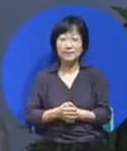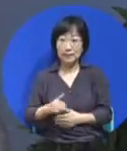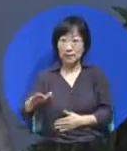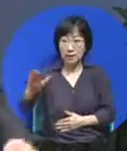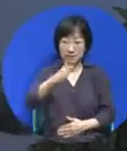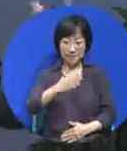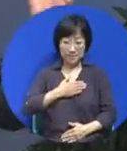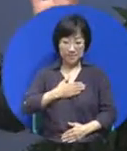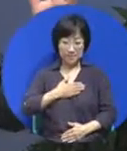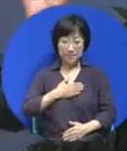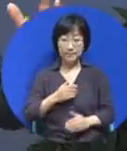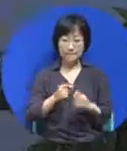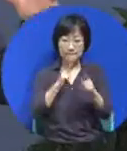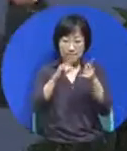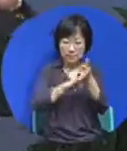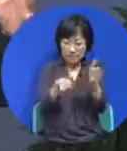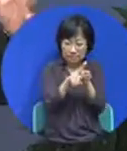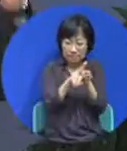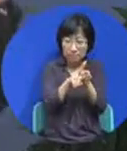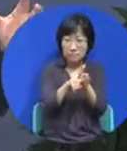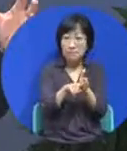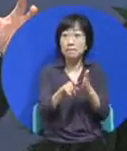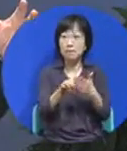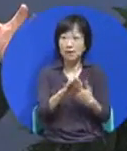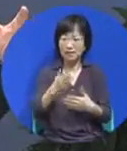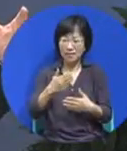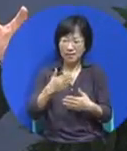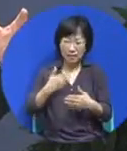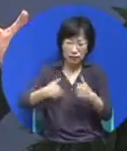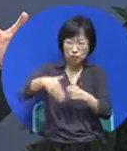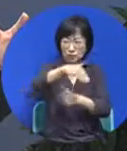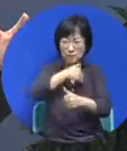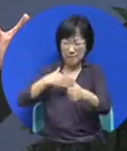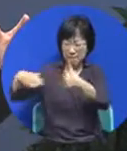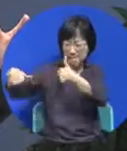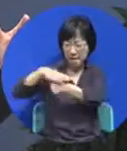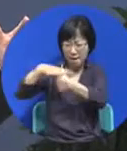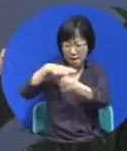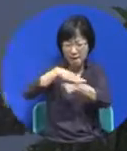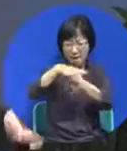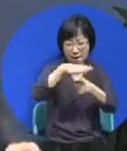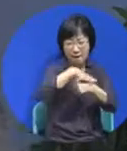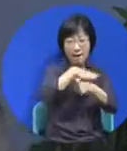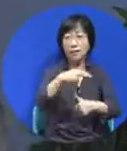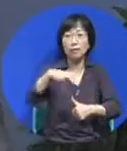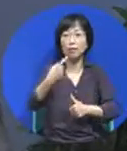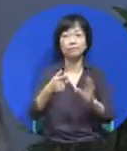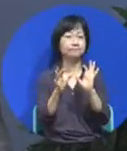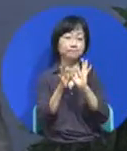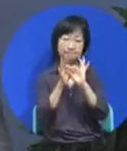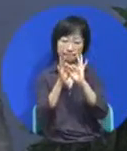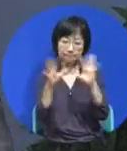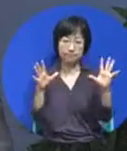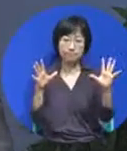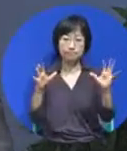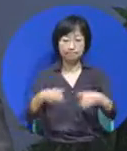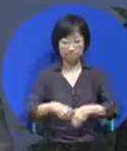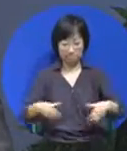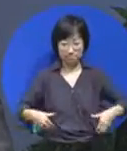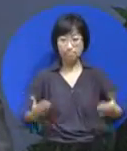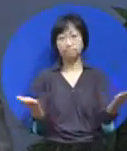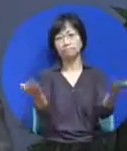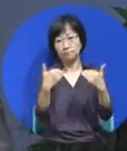잡고 있으면 양 사방에서 여러분을 죽이려고 해도 상관없다. If you really grab firmly to the covenant and all around you, you're surrounded